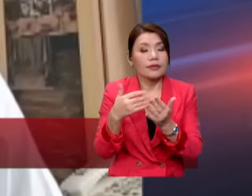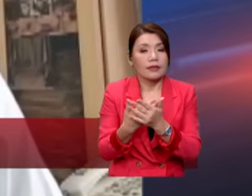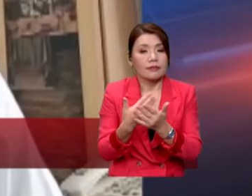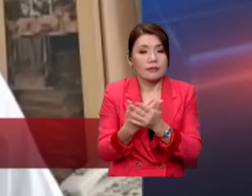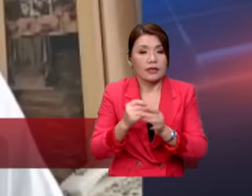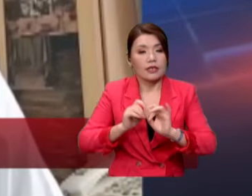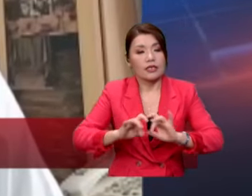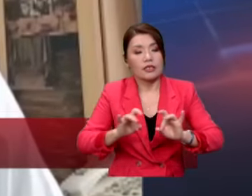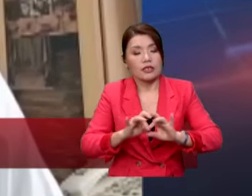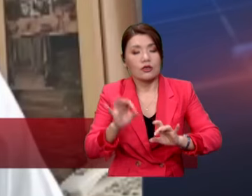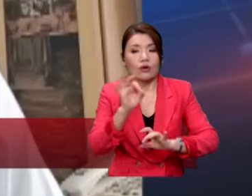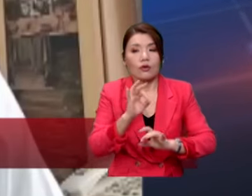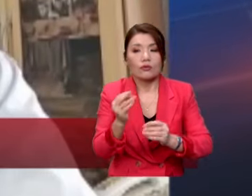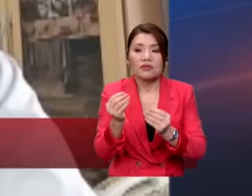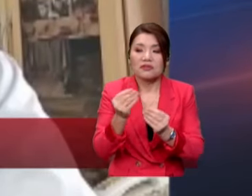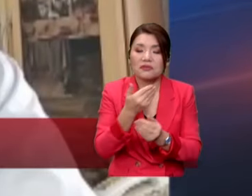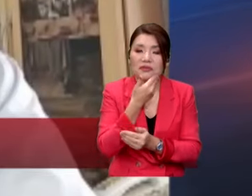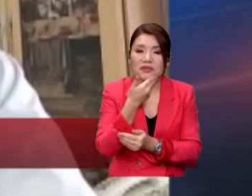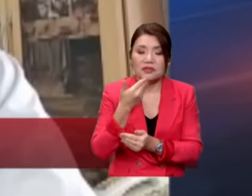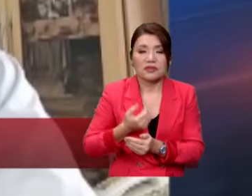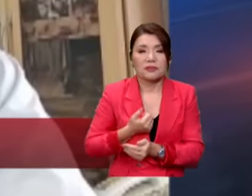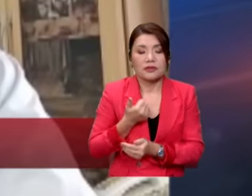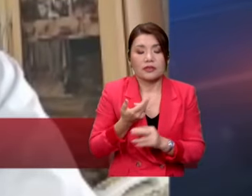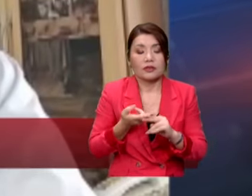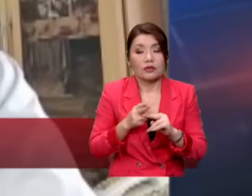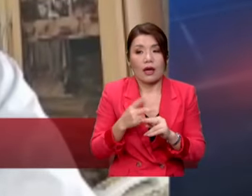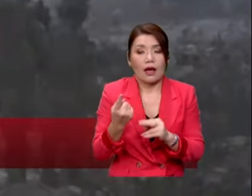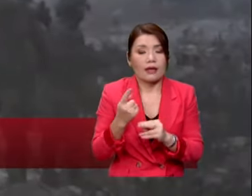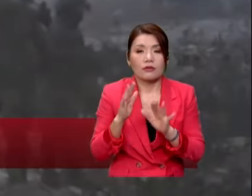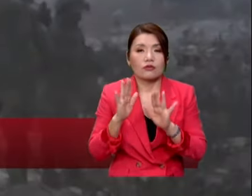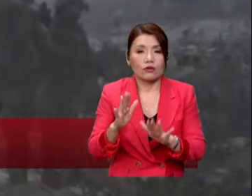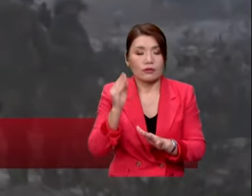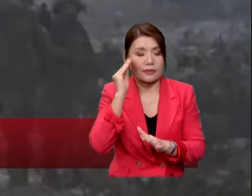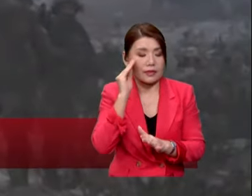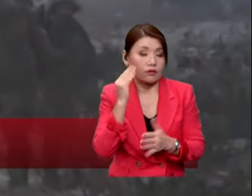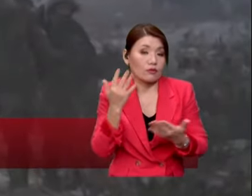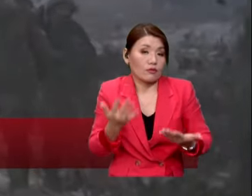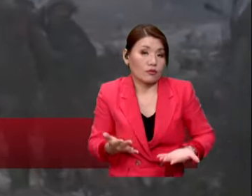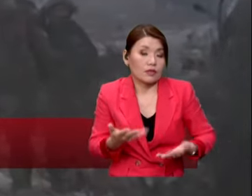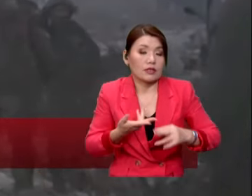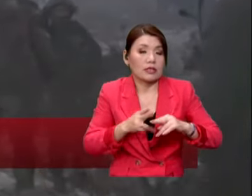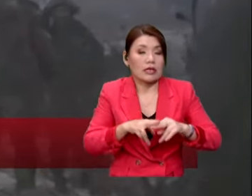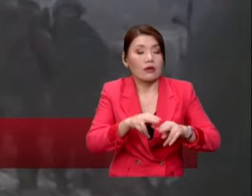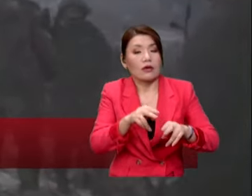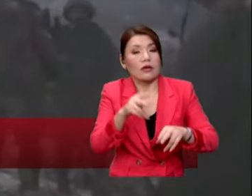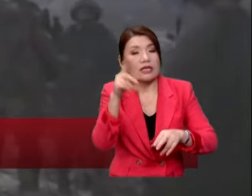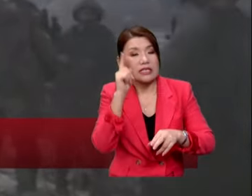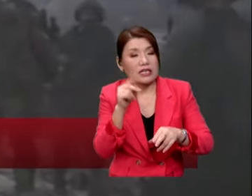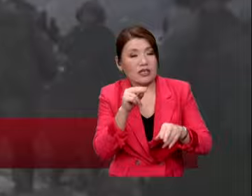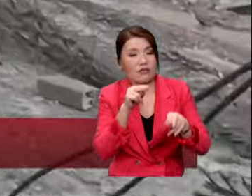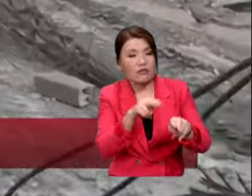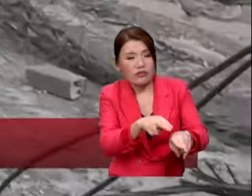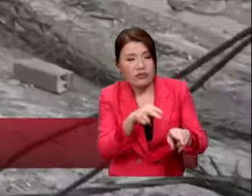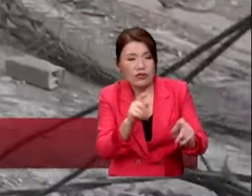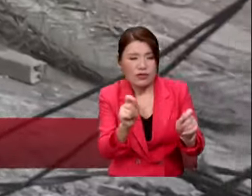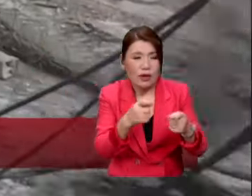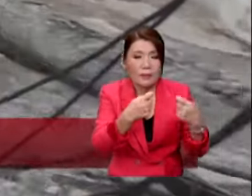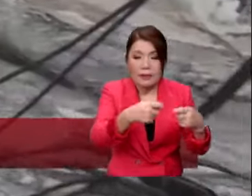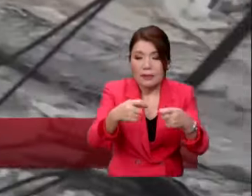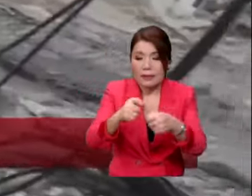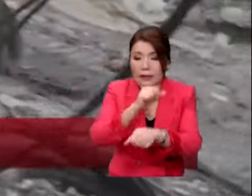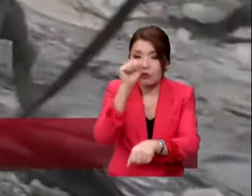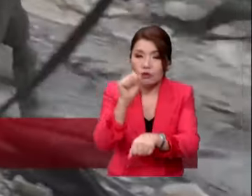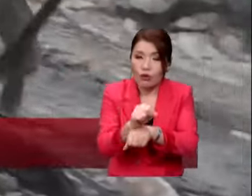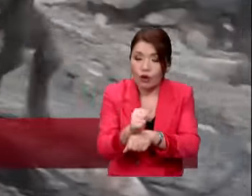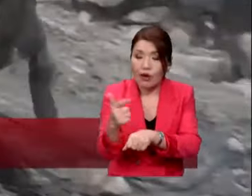айтып отыратын беделде қалған жоқ. Қазір бір жақ болып қалды ғой. Бастама Израильге қару-жарақ пен оқ-дәрі сатуды тоқтатып, Палестина аумағында,